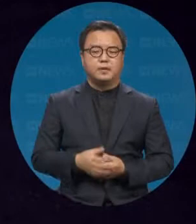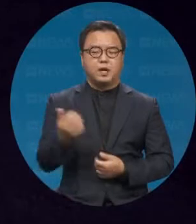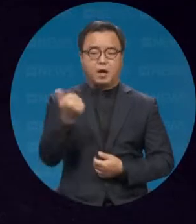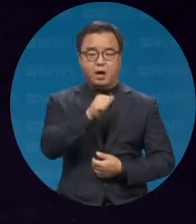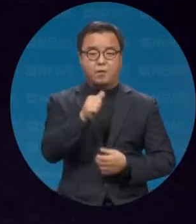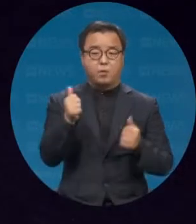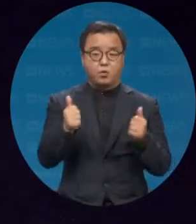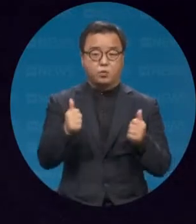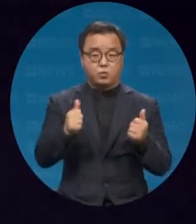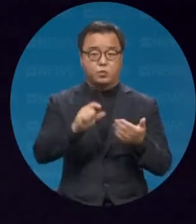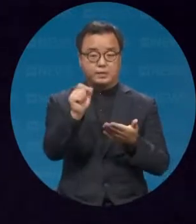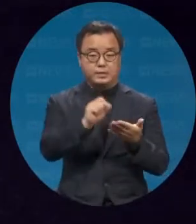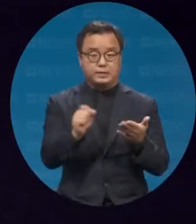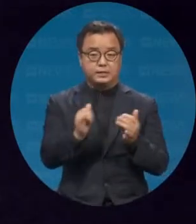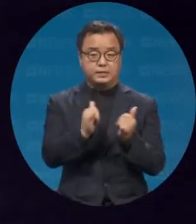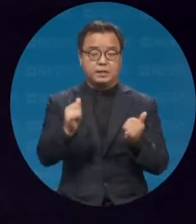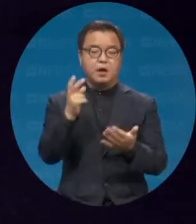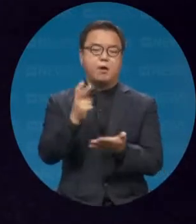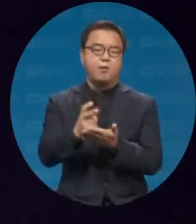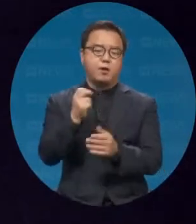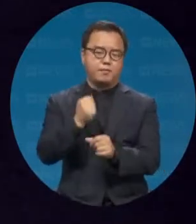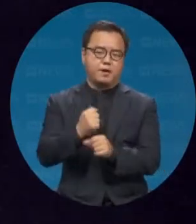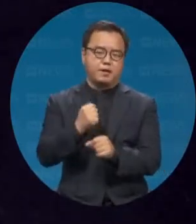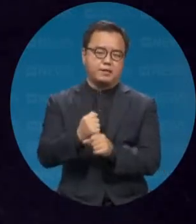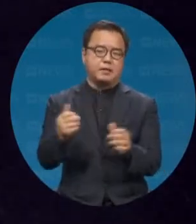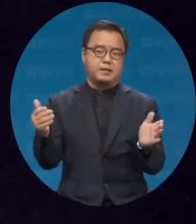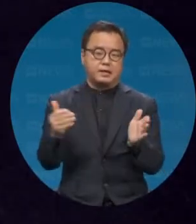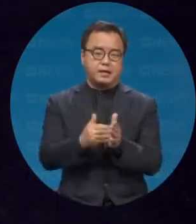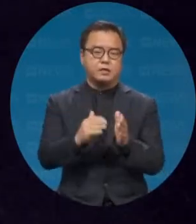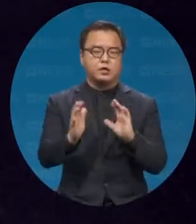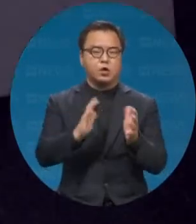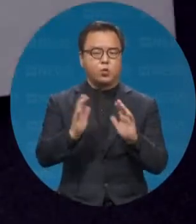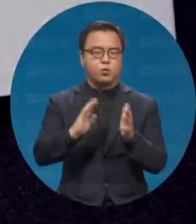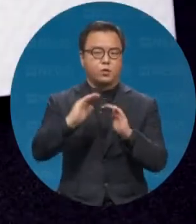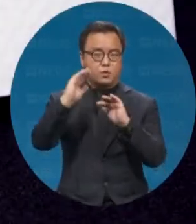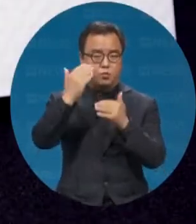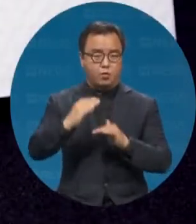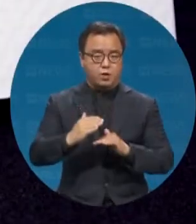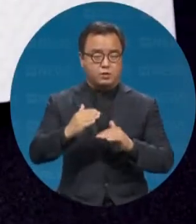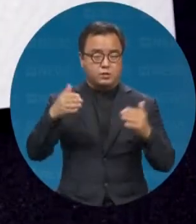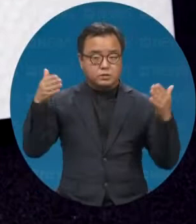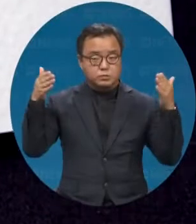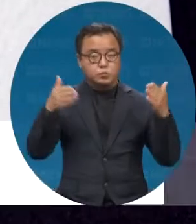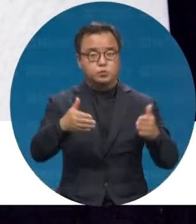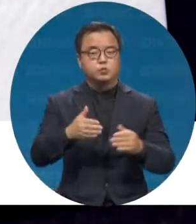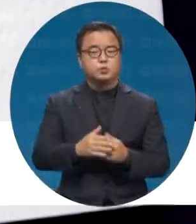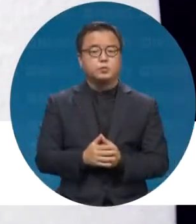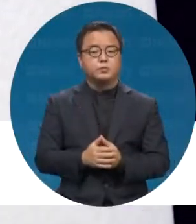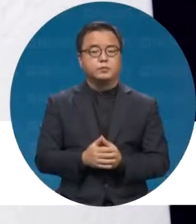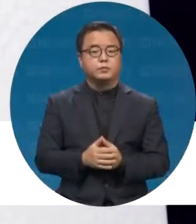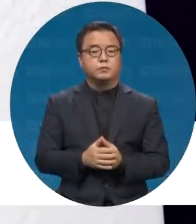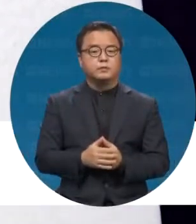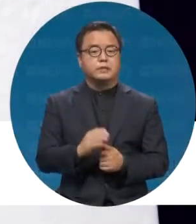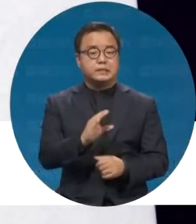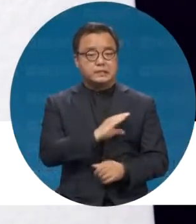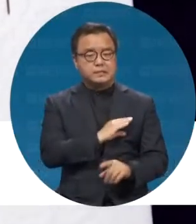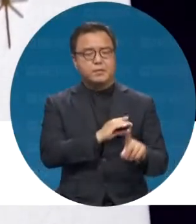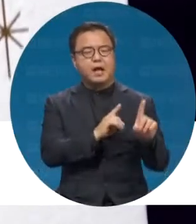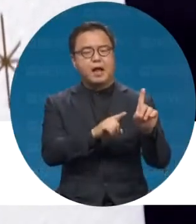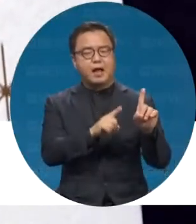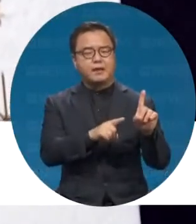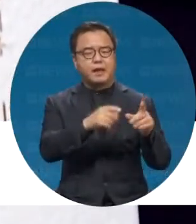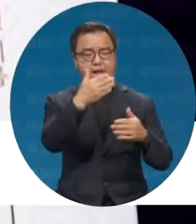변호사이기도 한 저자는 법이 만들어지기까지의 논의 과정에 주목합니다. 그 이름 하나가 남기